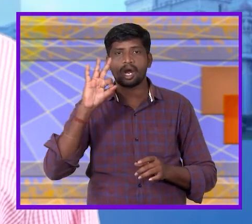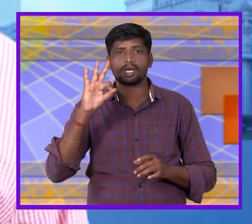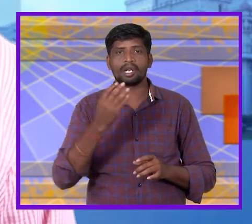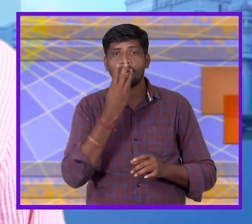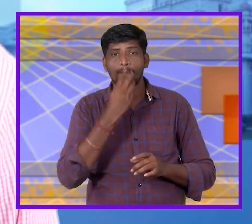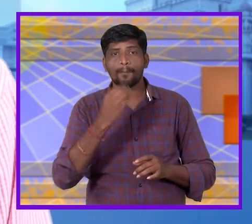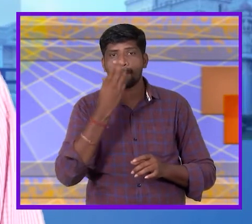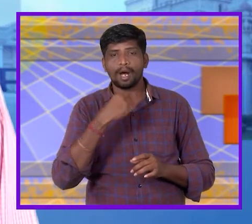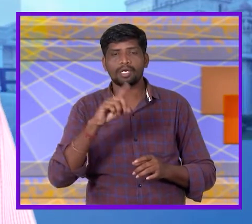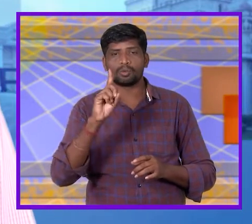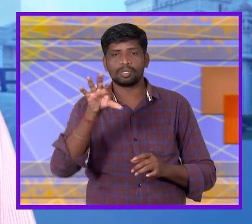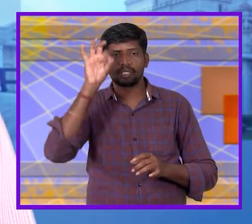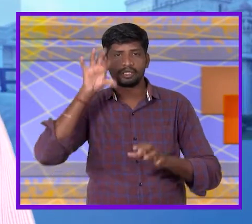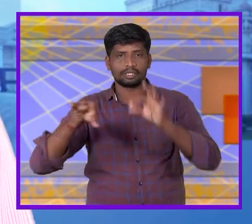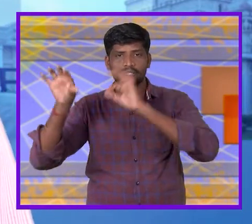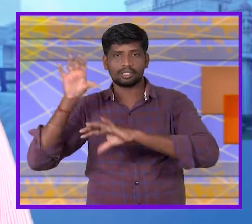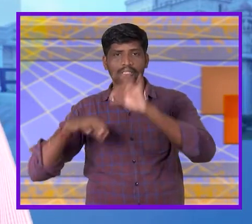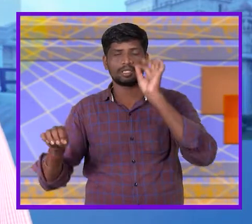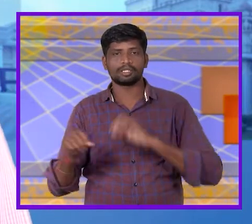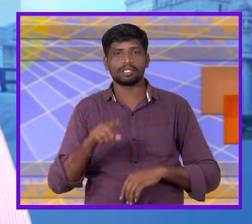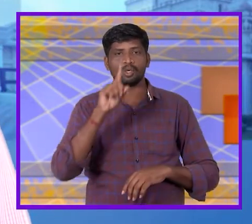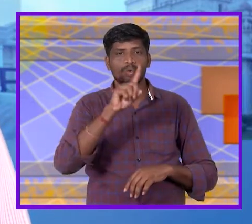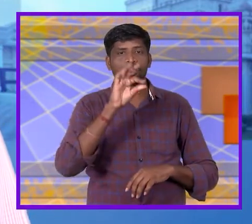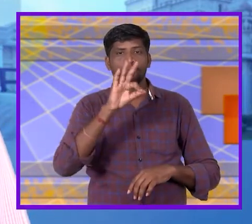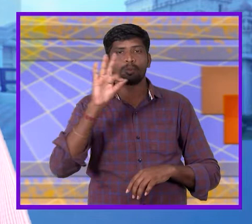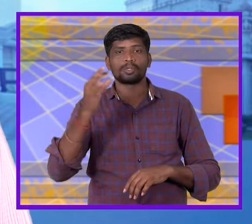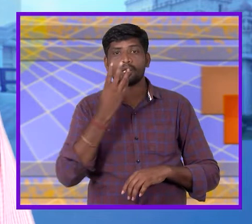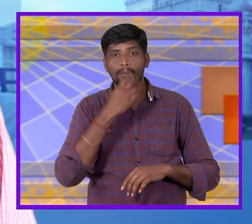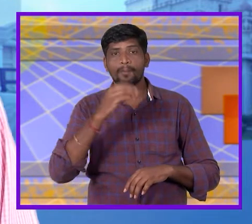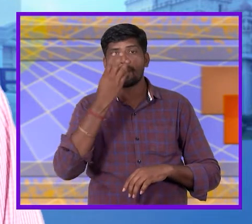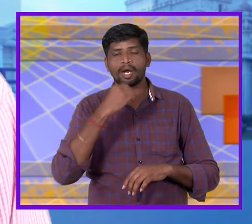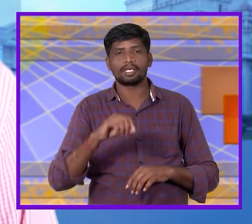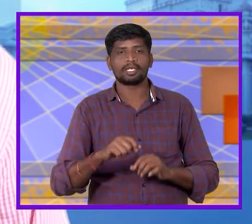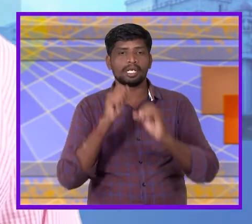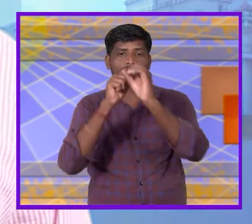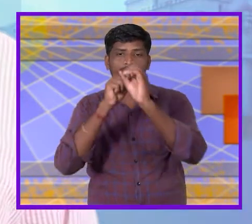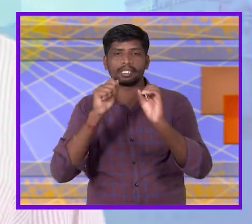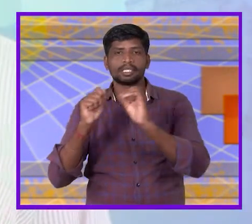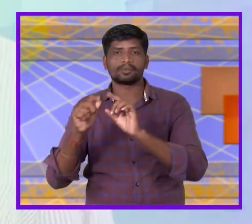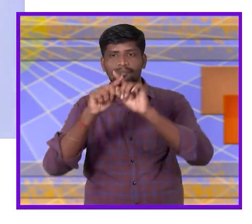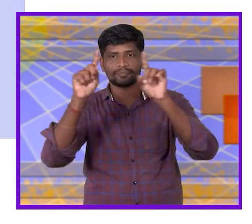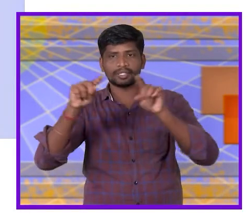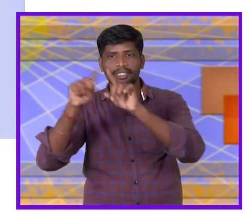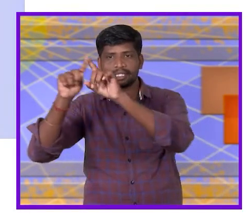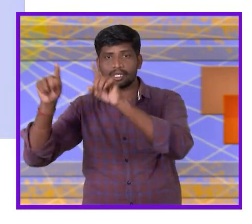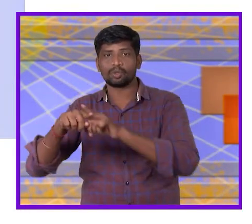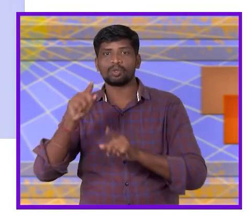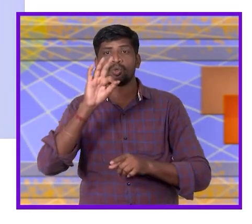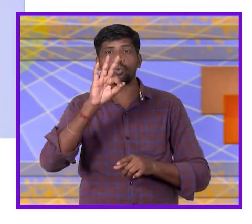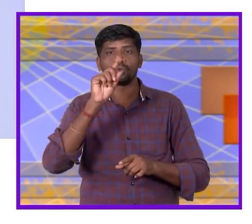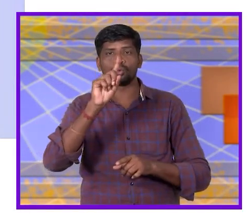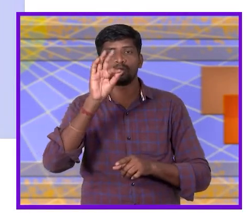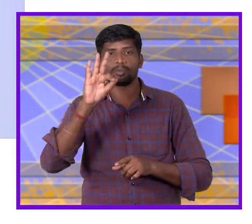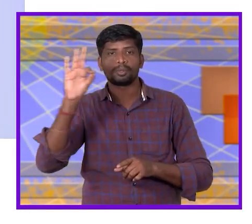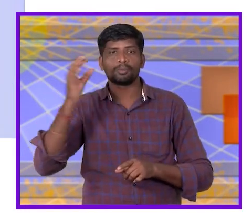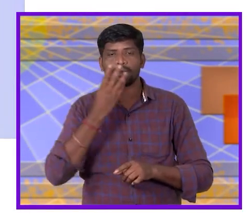தேர்வு செய்யப்பட்டு 133 பாடல்கள் அந்த அரங்கத்துக்குள்ளே பொறிக்கப்பட்டிருக்கிறது. பாறையிலிருந்து சிலை உயரம்